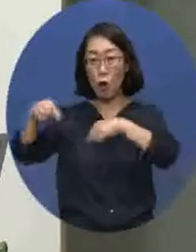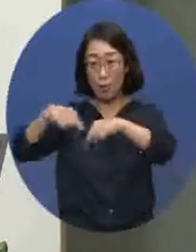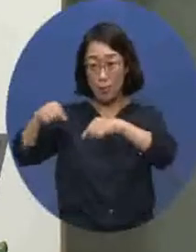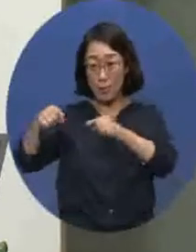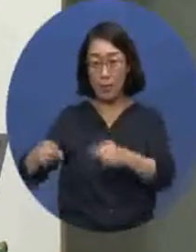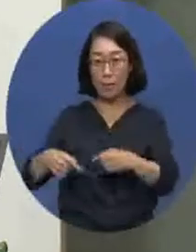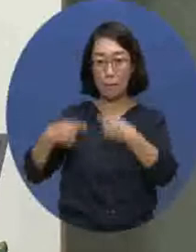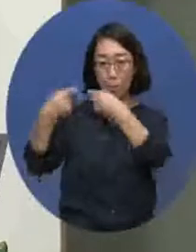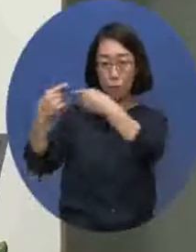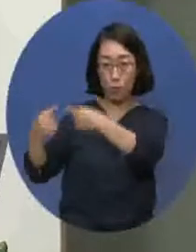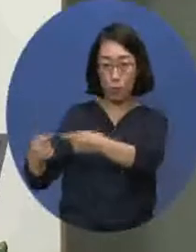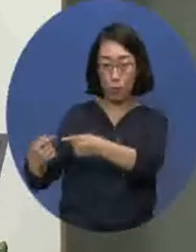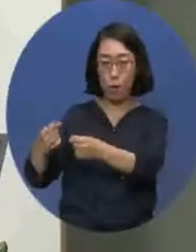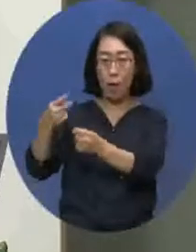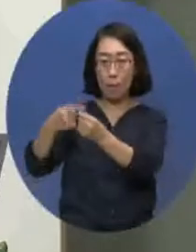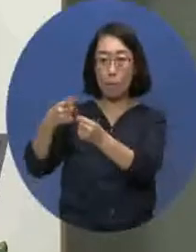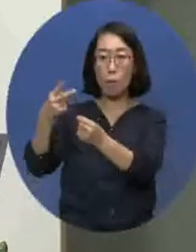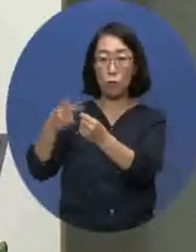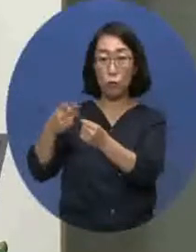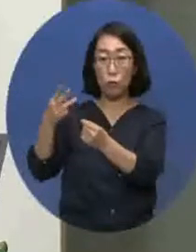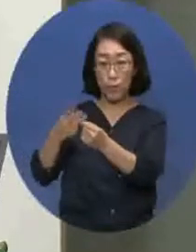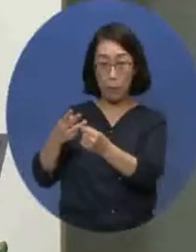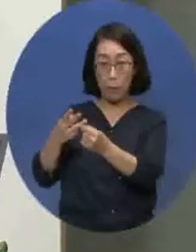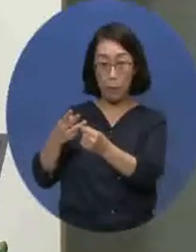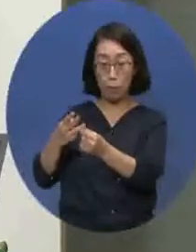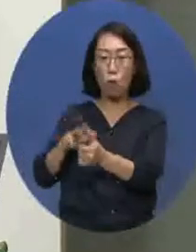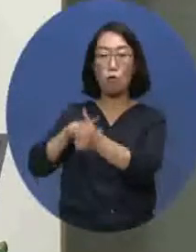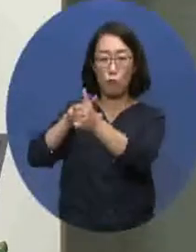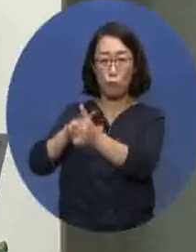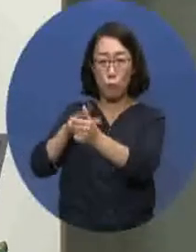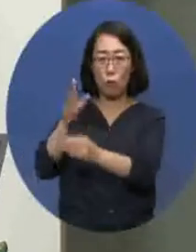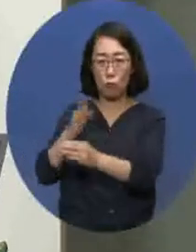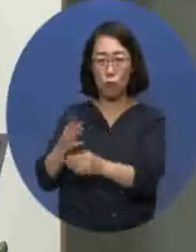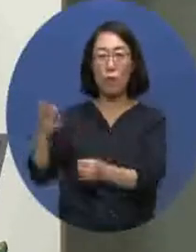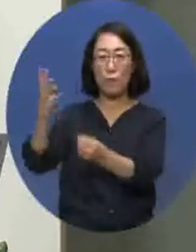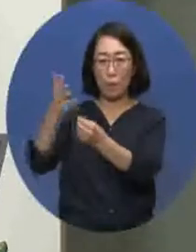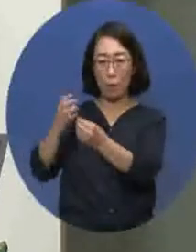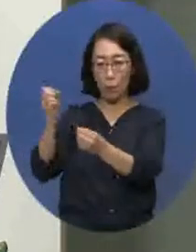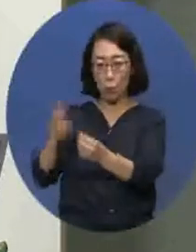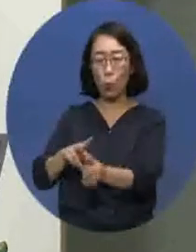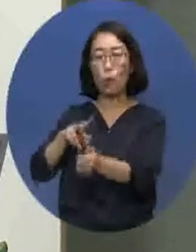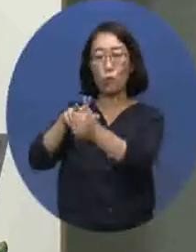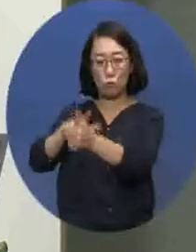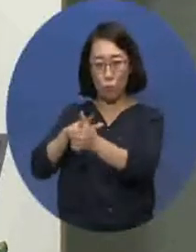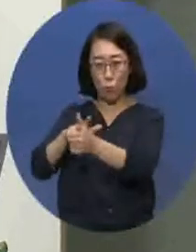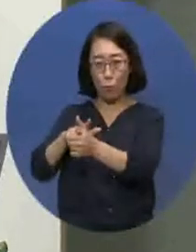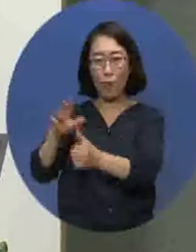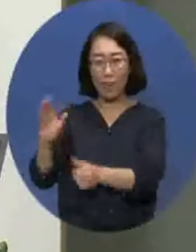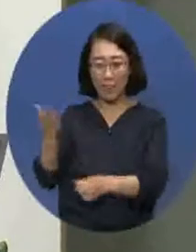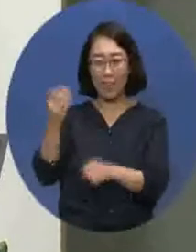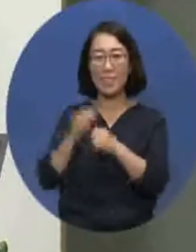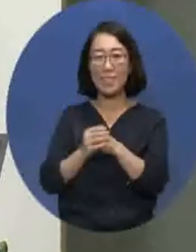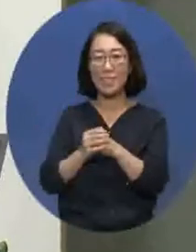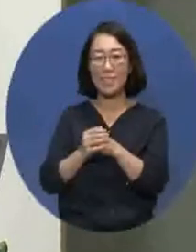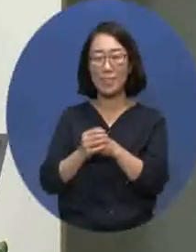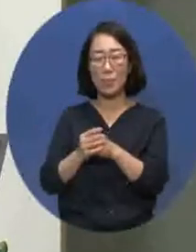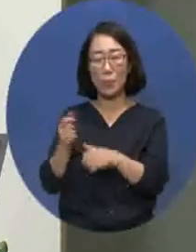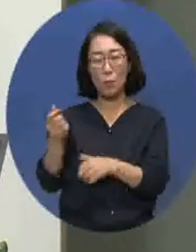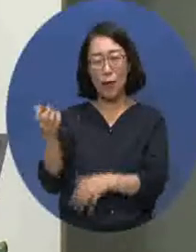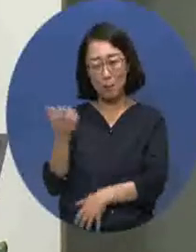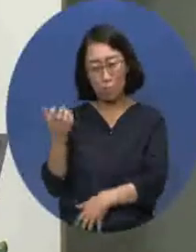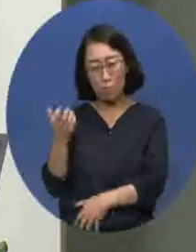벌써 에 세 번째 도전장을 내고 있고 네 번째 도전을 해야 하는 그런 그 아픔도